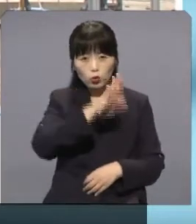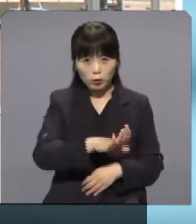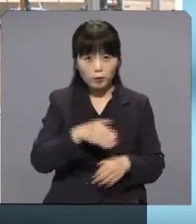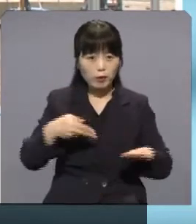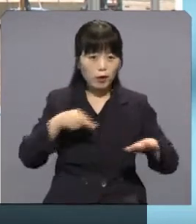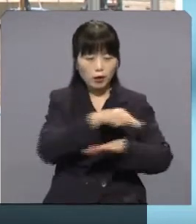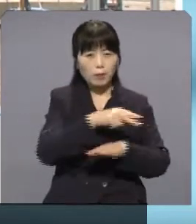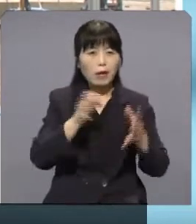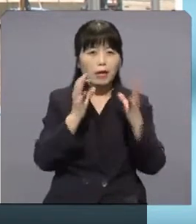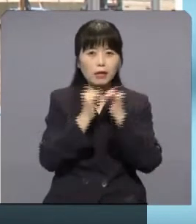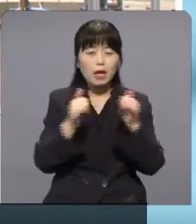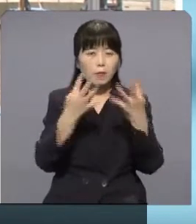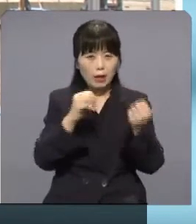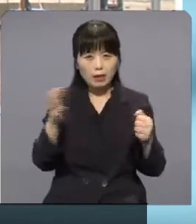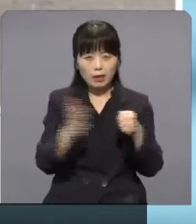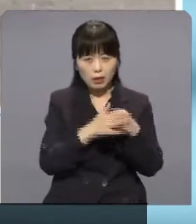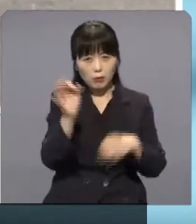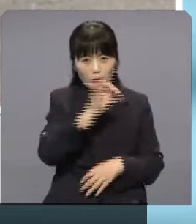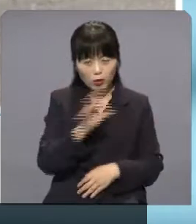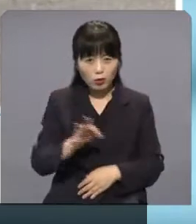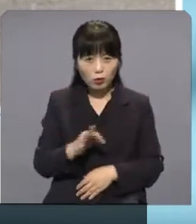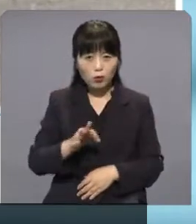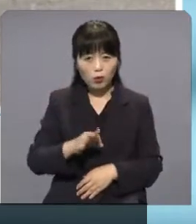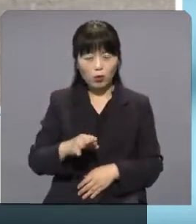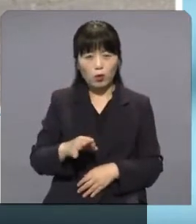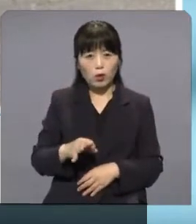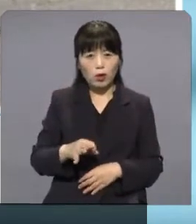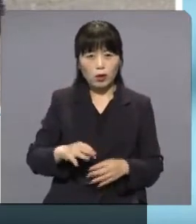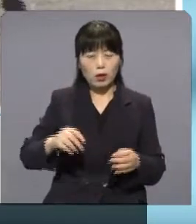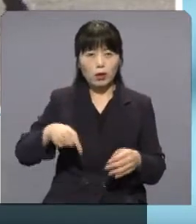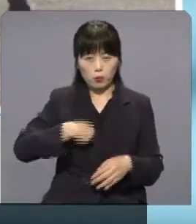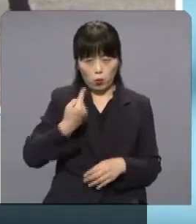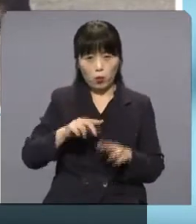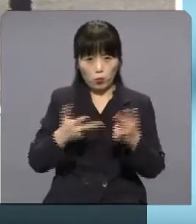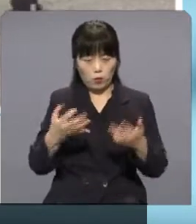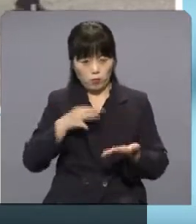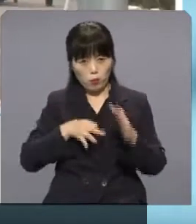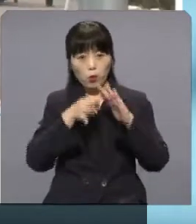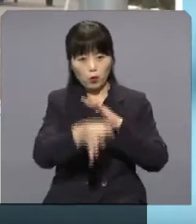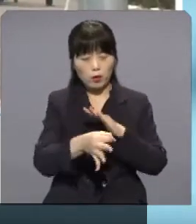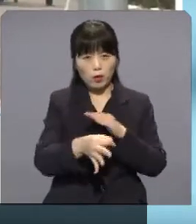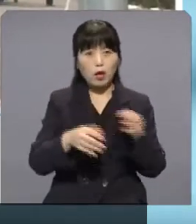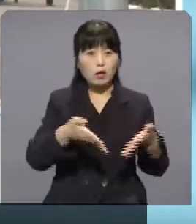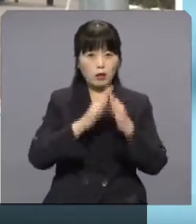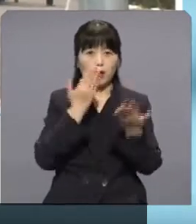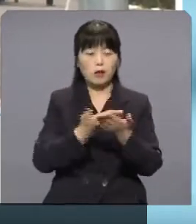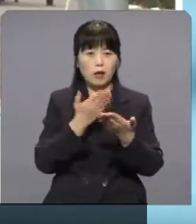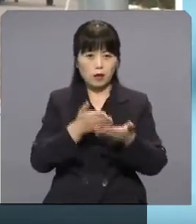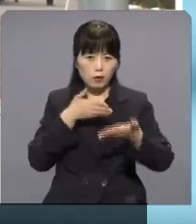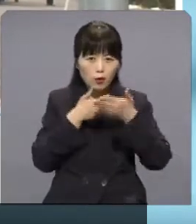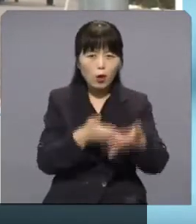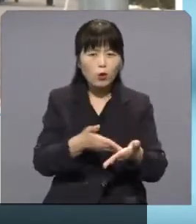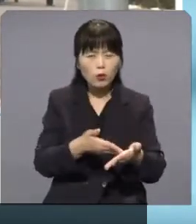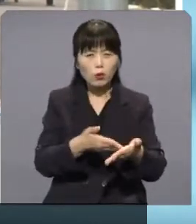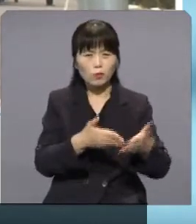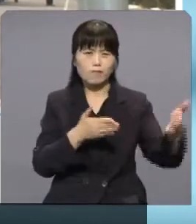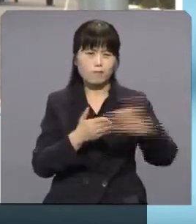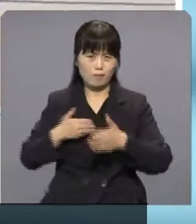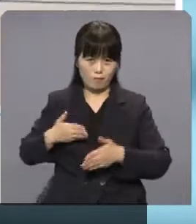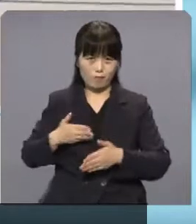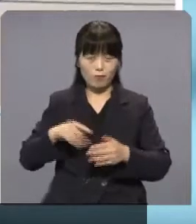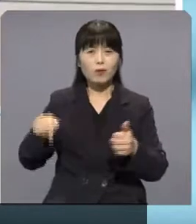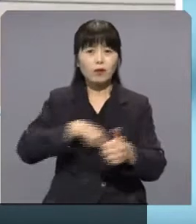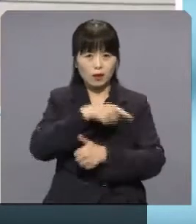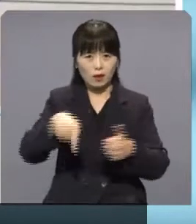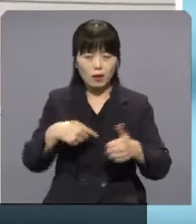앞서 이용경 이 많기 때문에 연천군 에서 자기가 건널 뭐 운영되고 다 될 테니까 애착의 달라 라고 요구했으며 도입에 받아들여지지 않고 있는